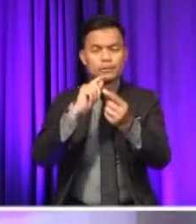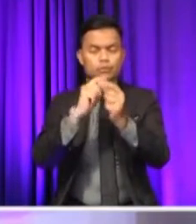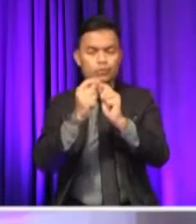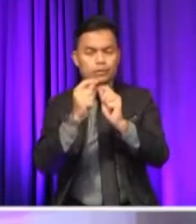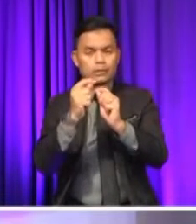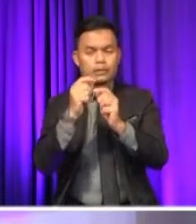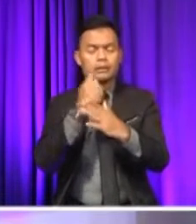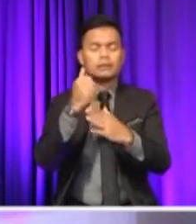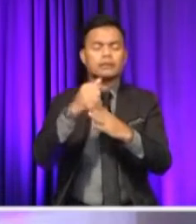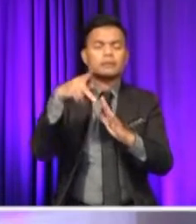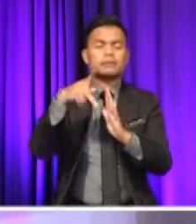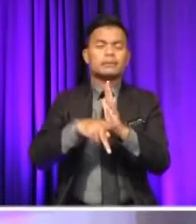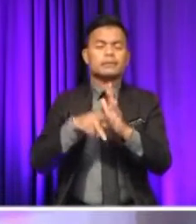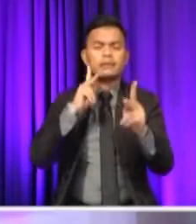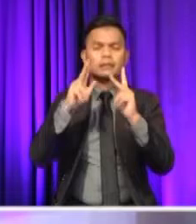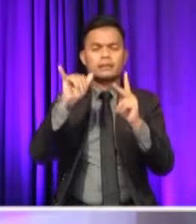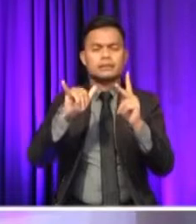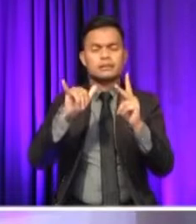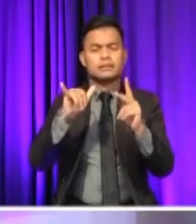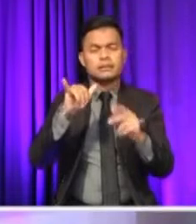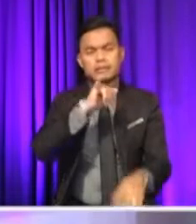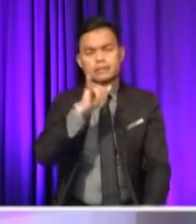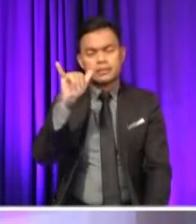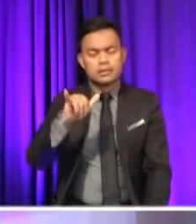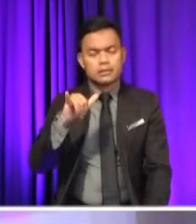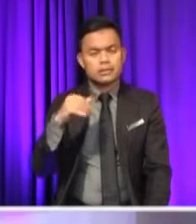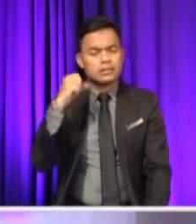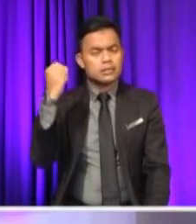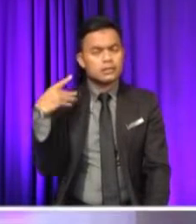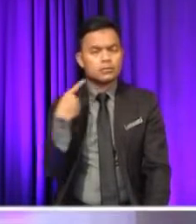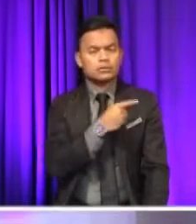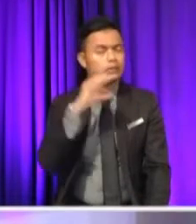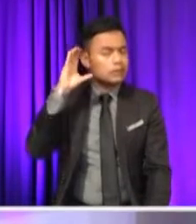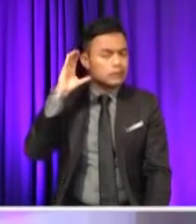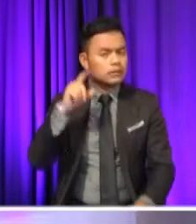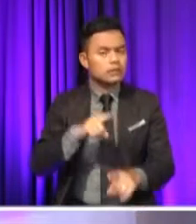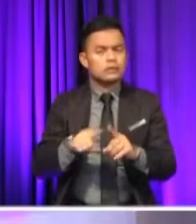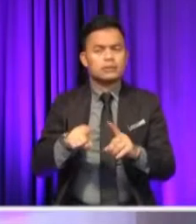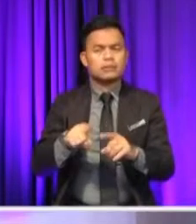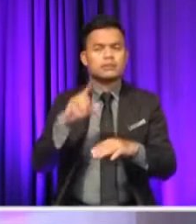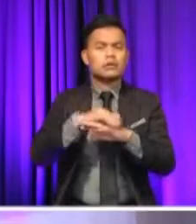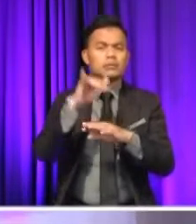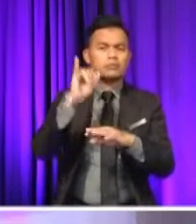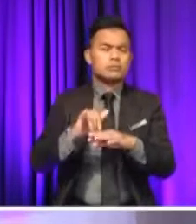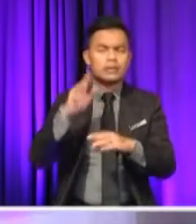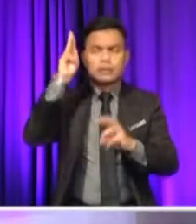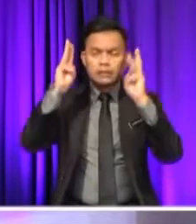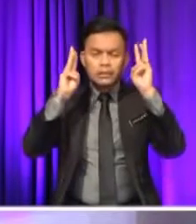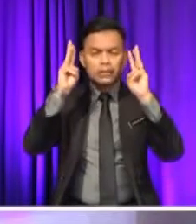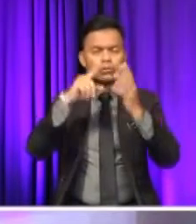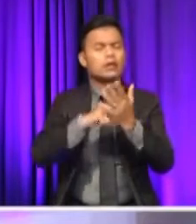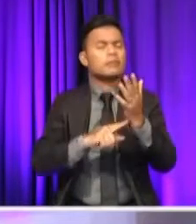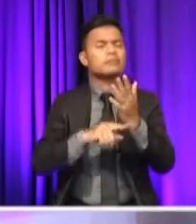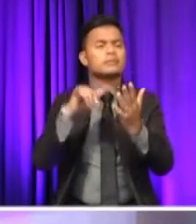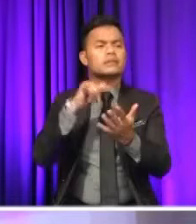perkataan yang selalu kita dengar. Akan tetapi ramai lagi sebenarnya murid kita yang keliru. Apakah itu arus dan apakah itu penukar?